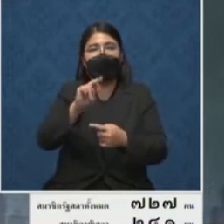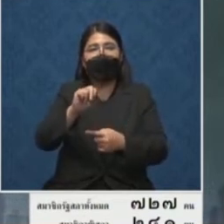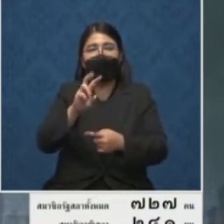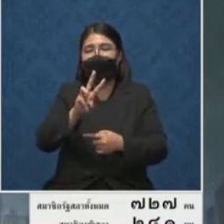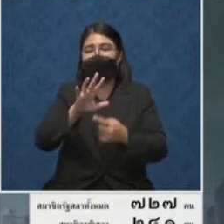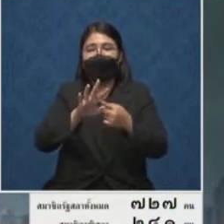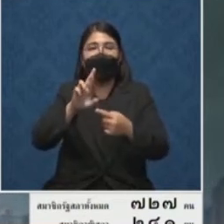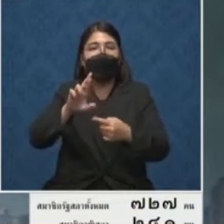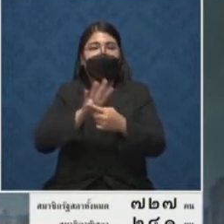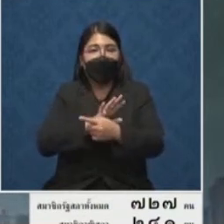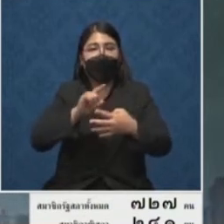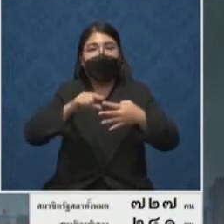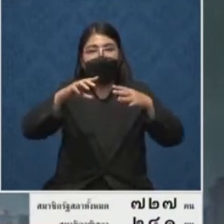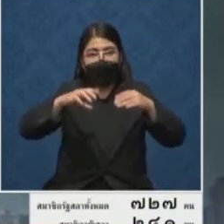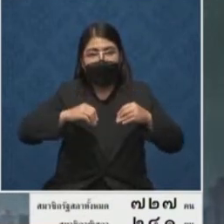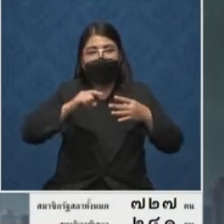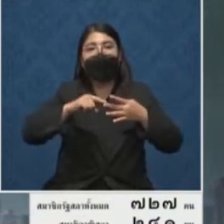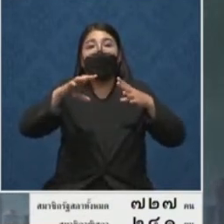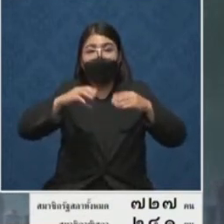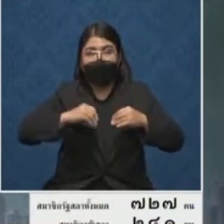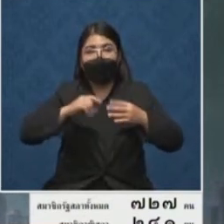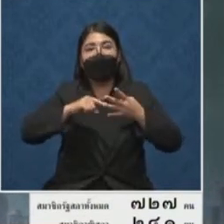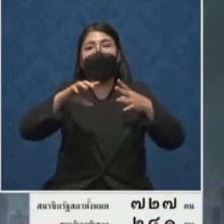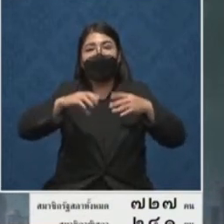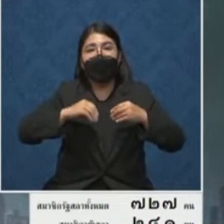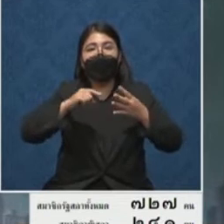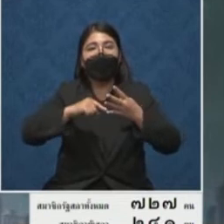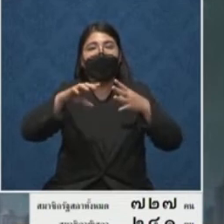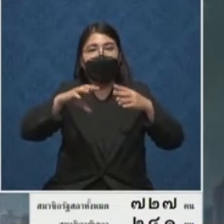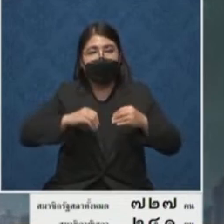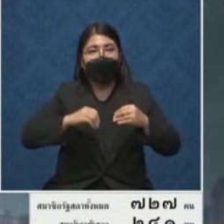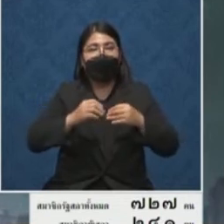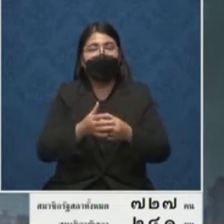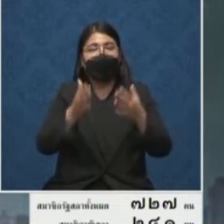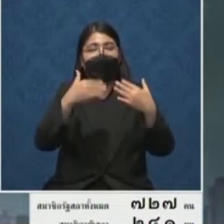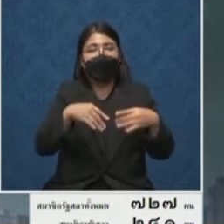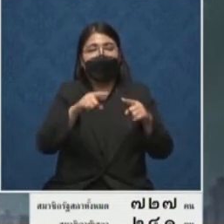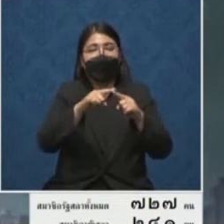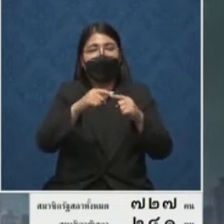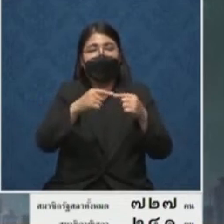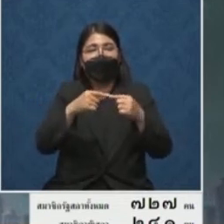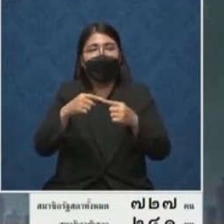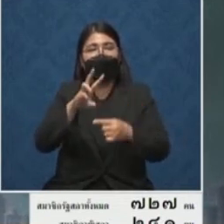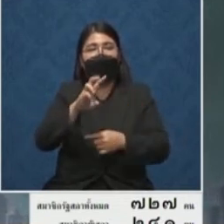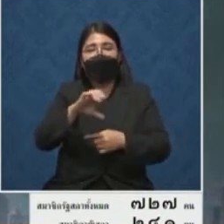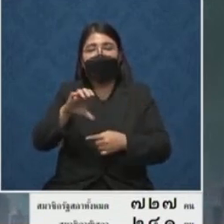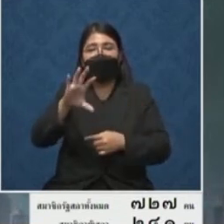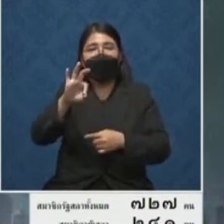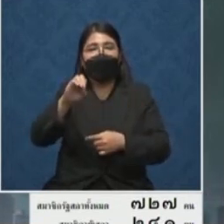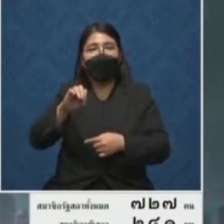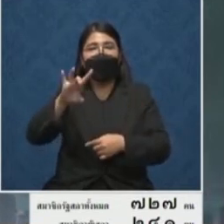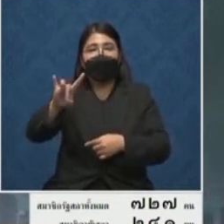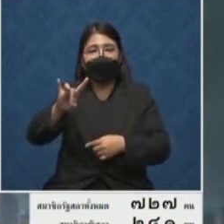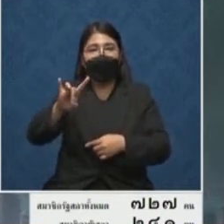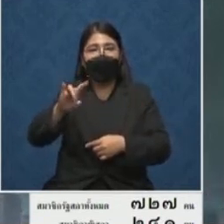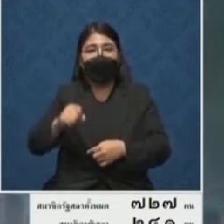697นายอันวาสาและ 1รับหลักการ2รับหลักการ3รับหลักการ4รับหลัก